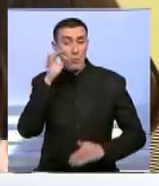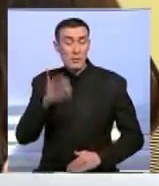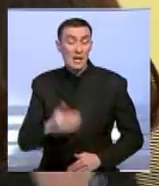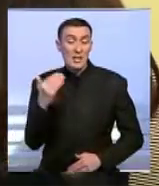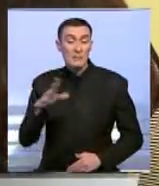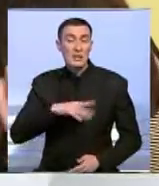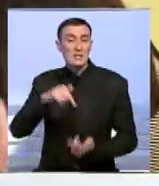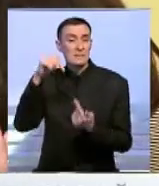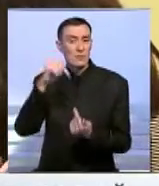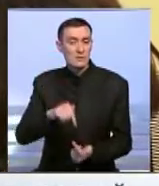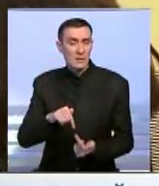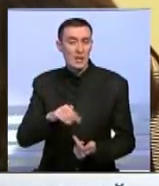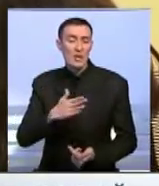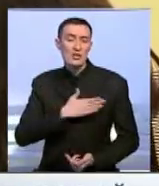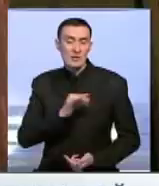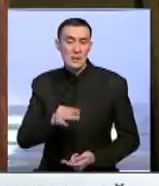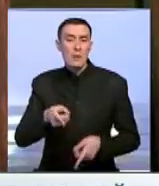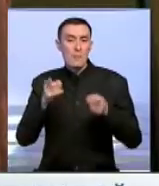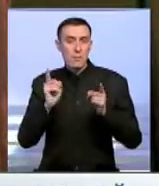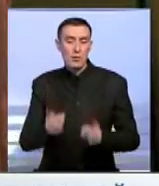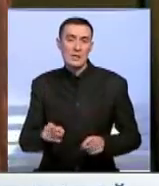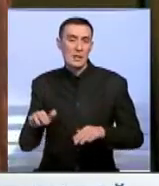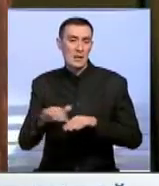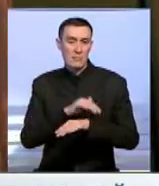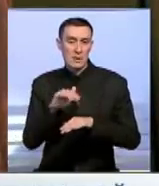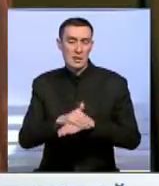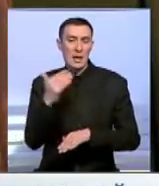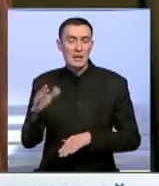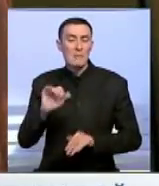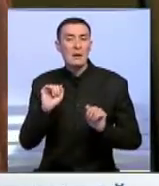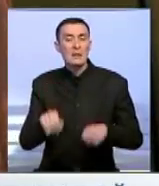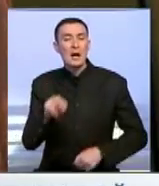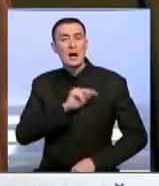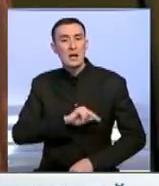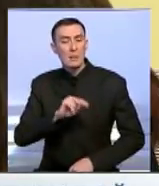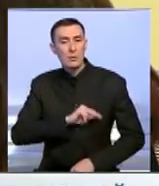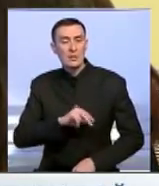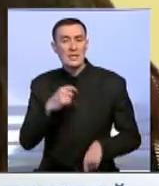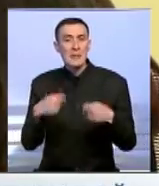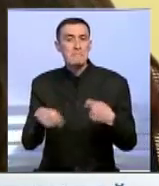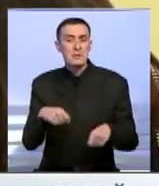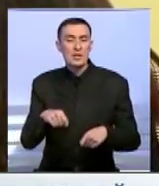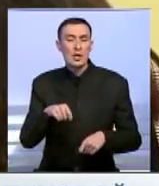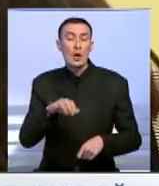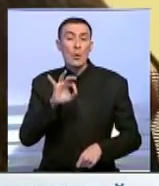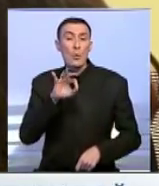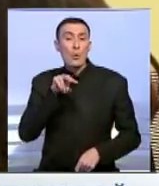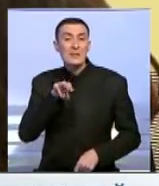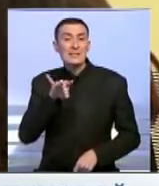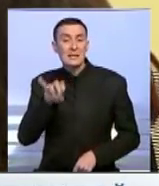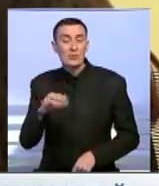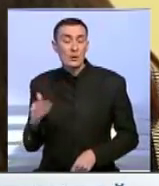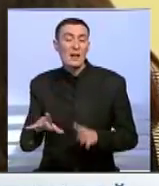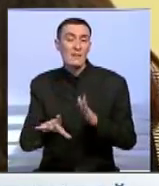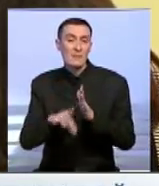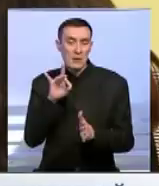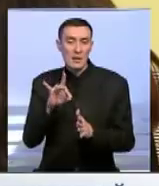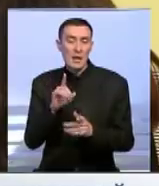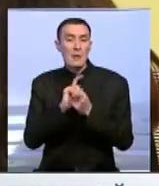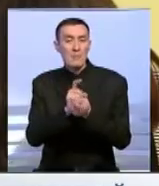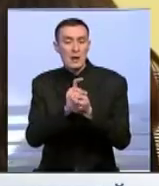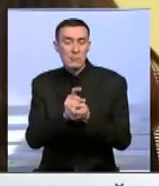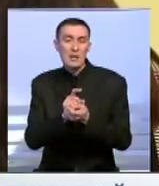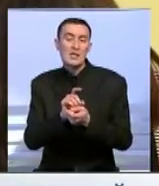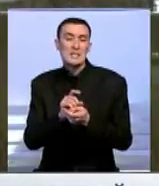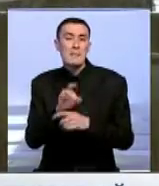были свойственны человечность и подлинная доброта. Она могла бы работать на Уолл-стрит и вообще где угодно, но она выбрала путь борьбы с